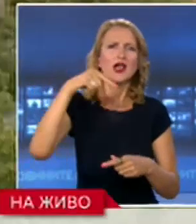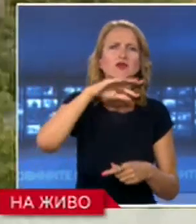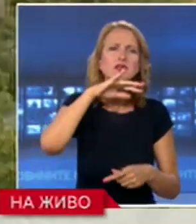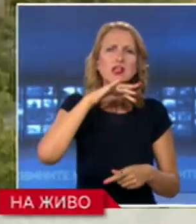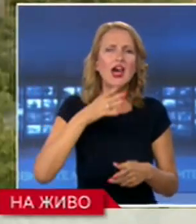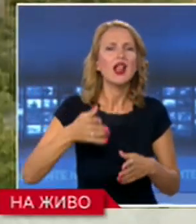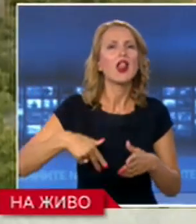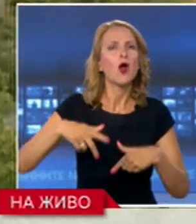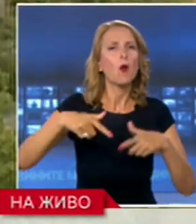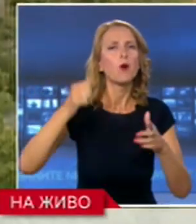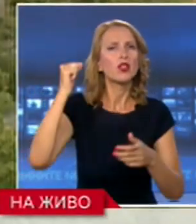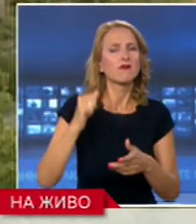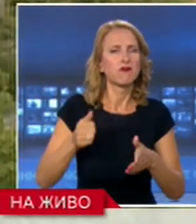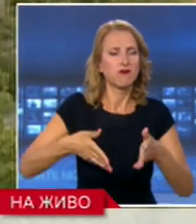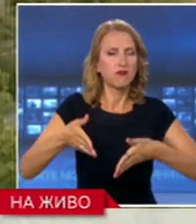Подуяне.